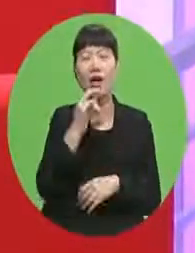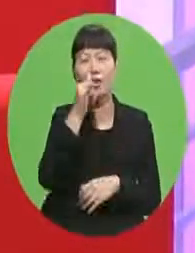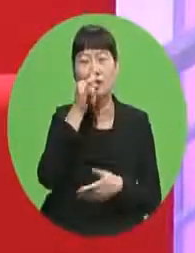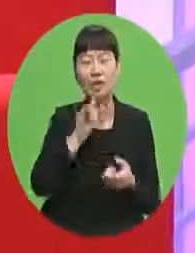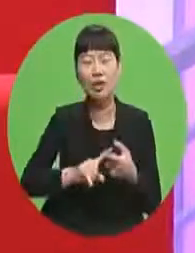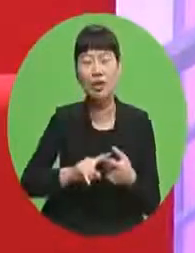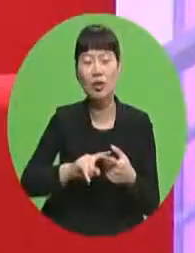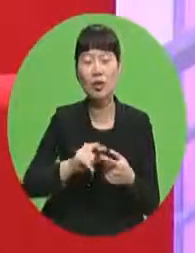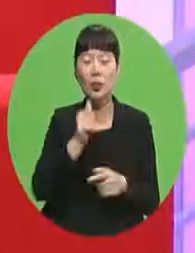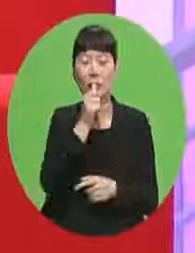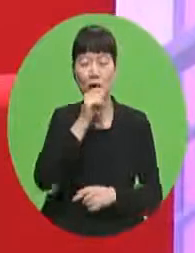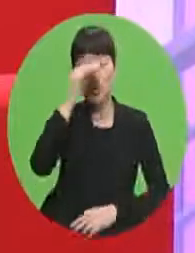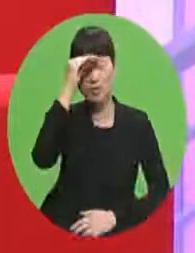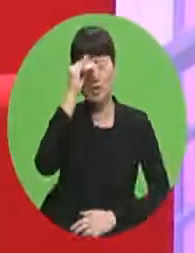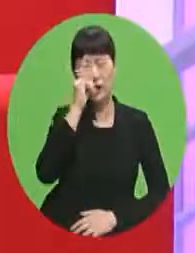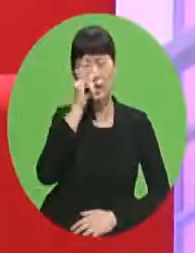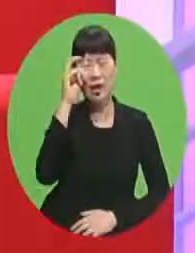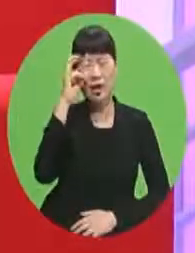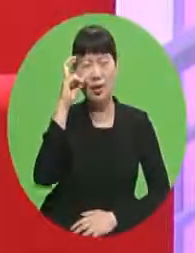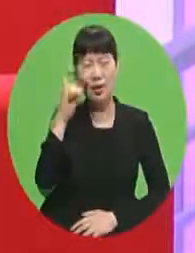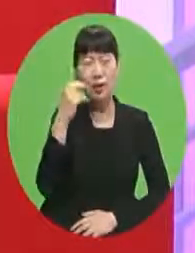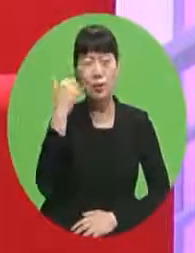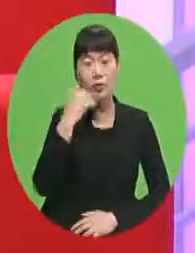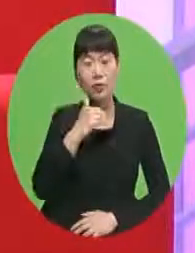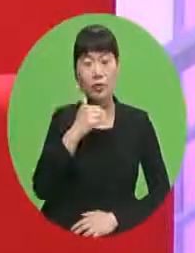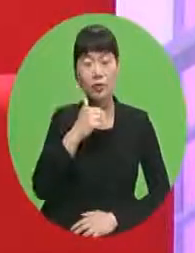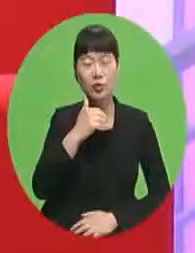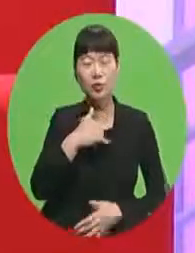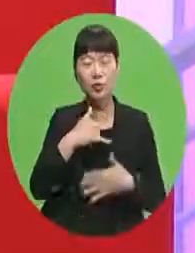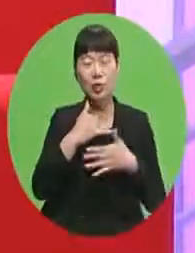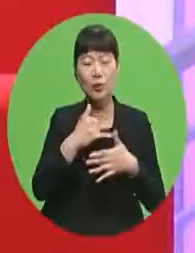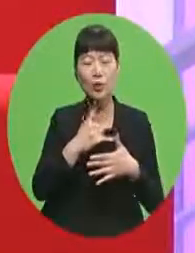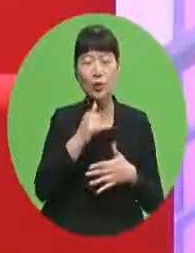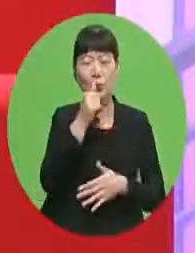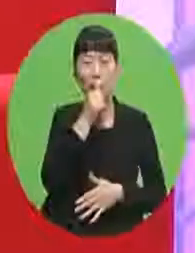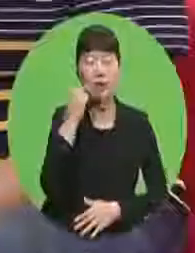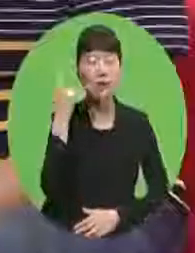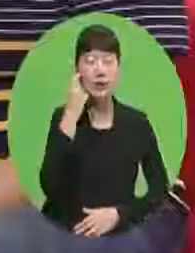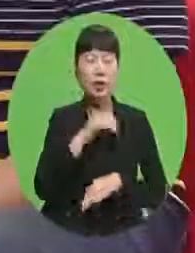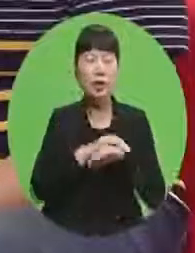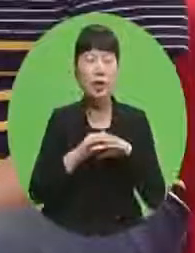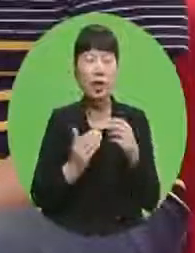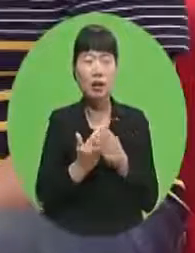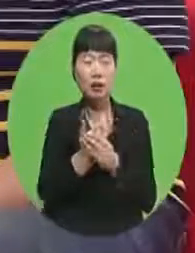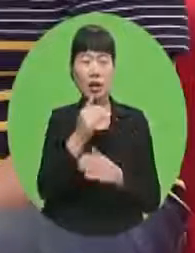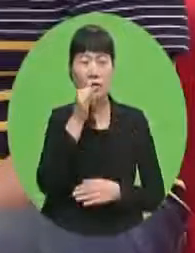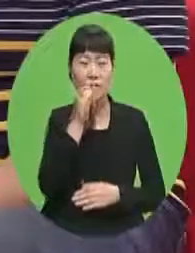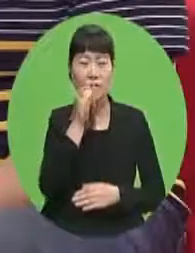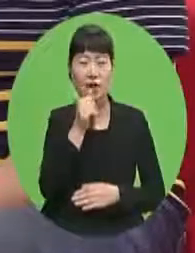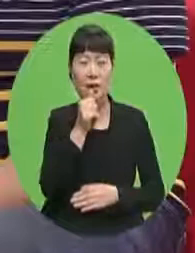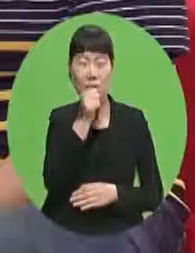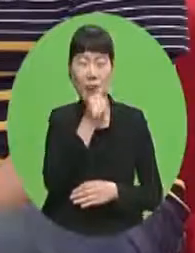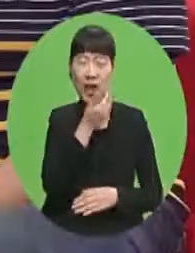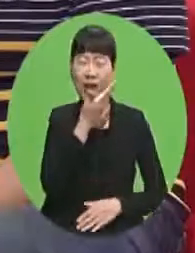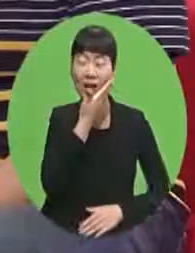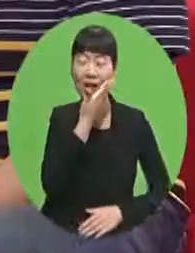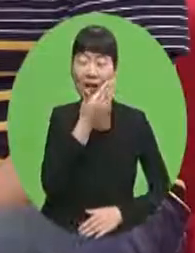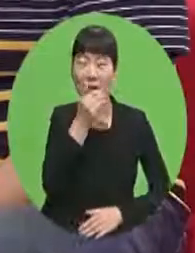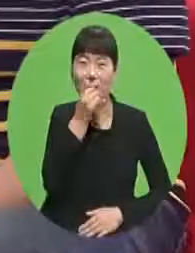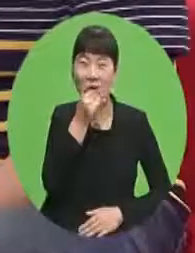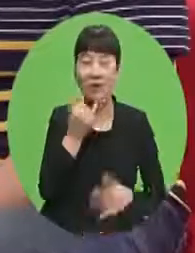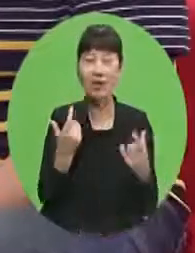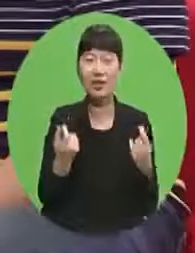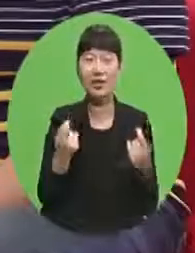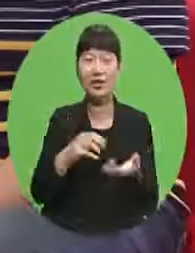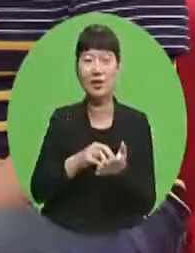흉내 내보는구나. 응? 누구는 뭐 보미는 고양이 소리도 잘 내네 뭐 이 정도로. 그래서 고양이 귀엽지 뭐 이렇게도